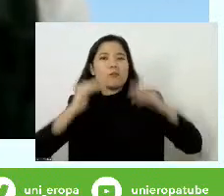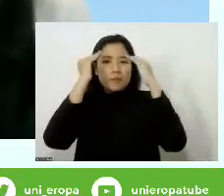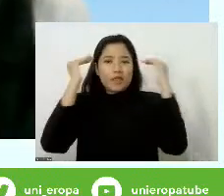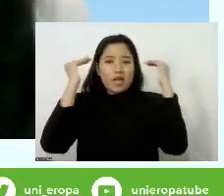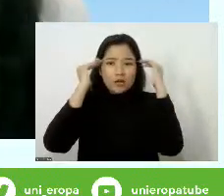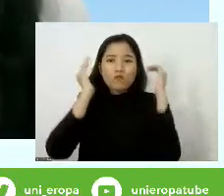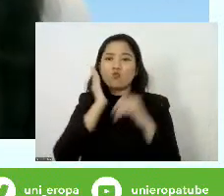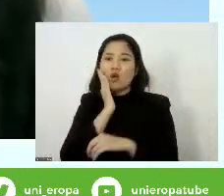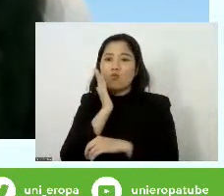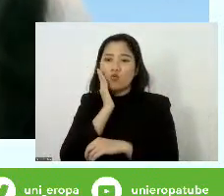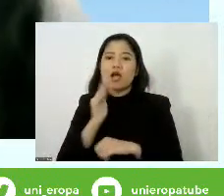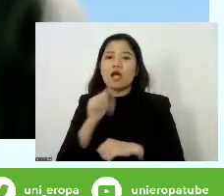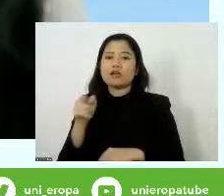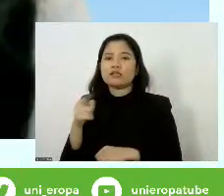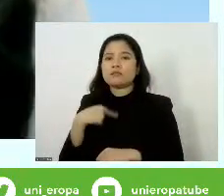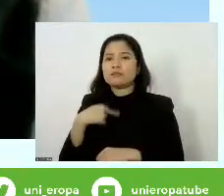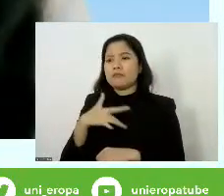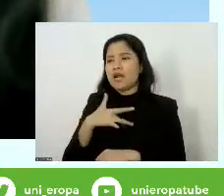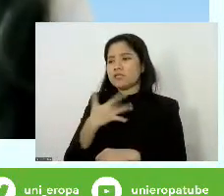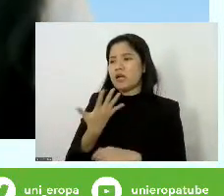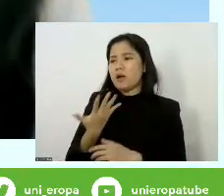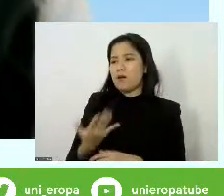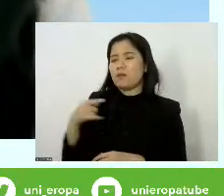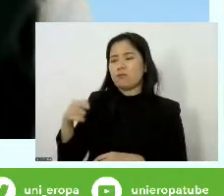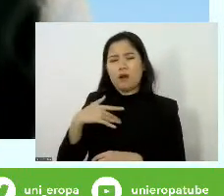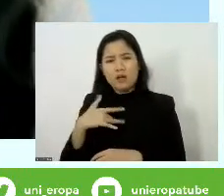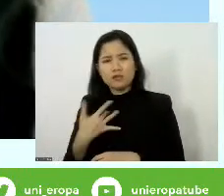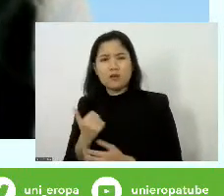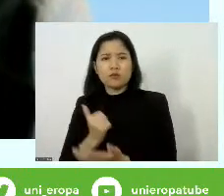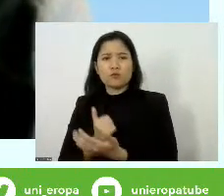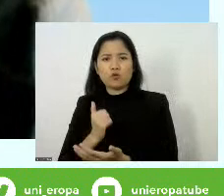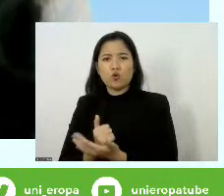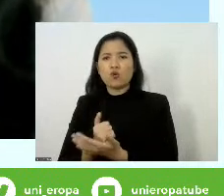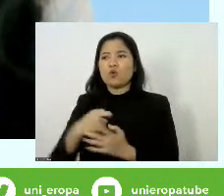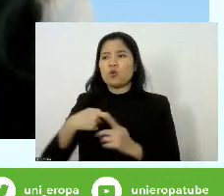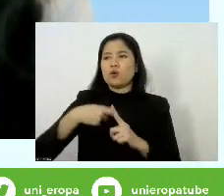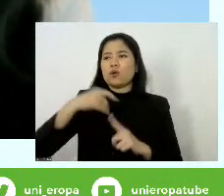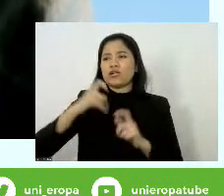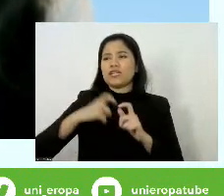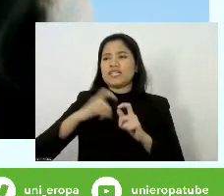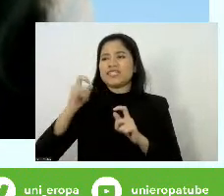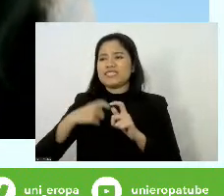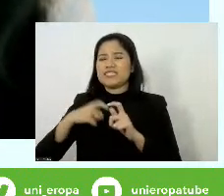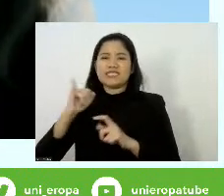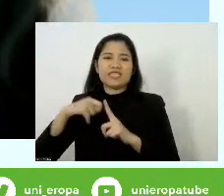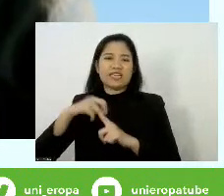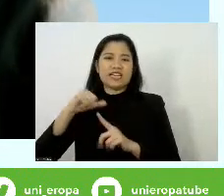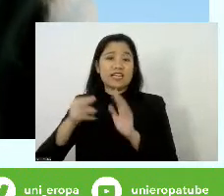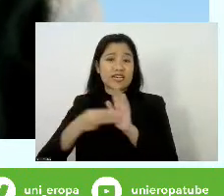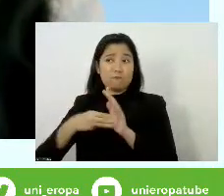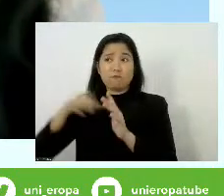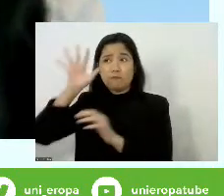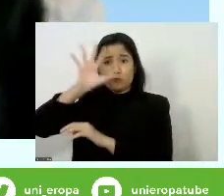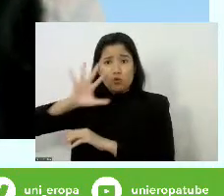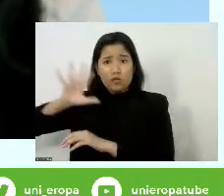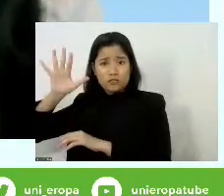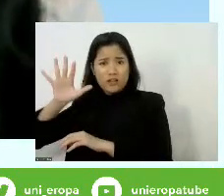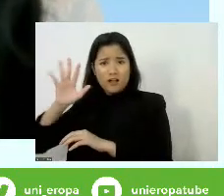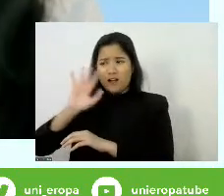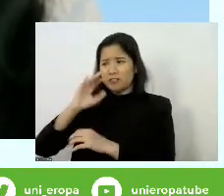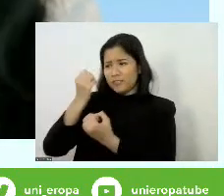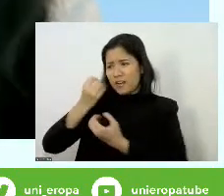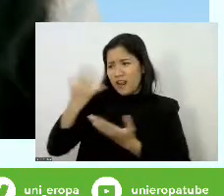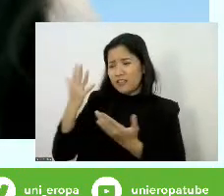dan petani mereka merasakan sekali Jadi kalau itunya nggak jelas kamu panennya juga